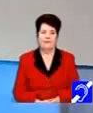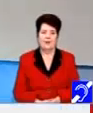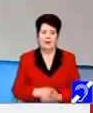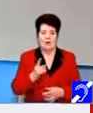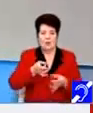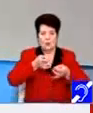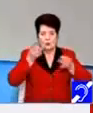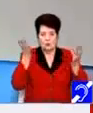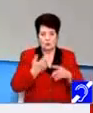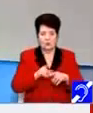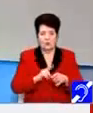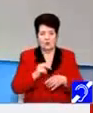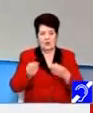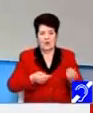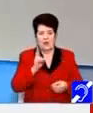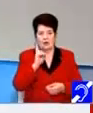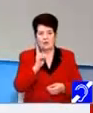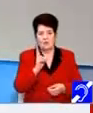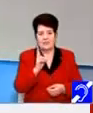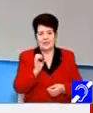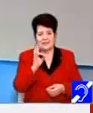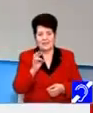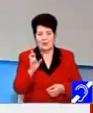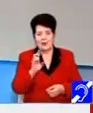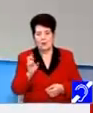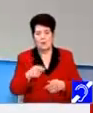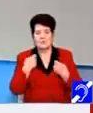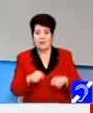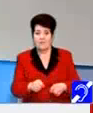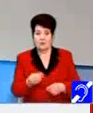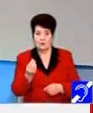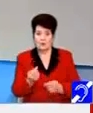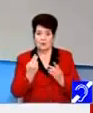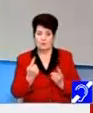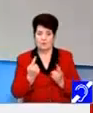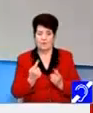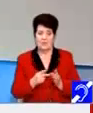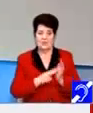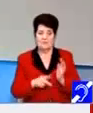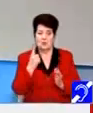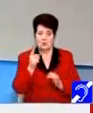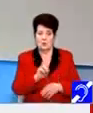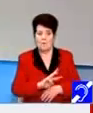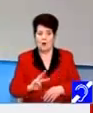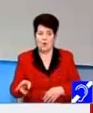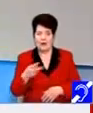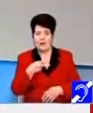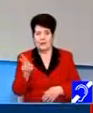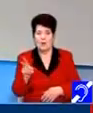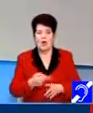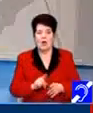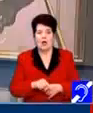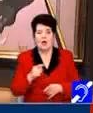O sculptură unicat semnată de Constantin Brâncuș s-a vândut aseară pentru o sumă record, 71 de milioane de dolari, în cadrul